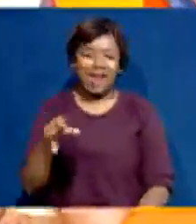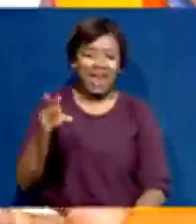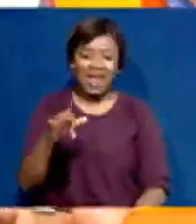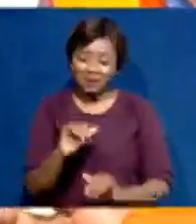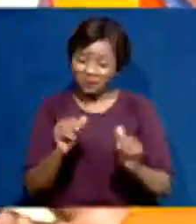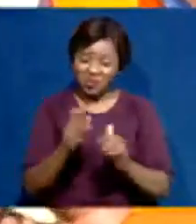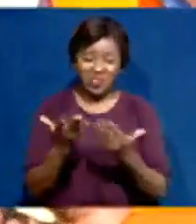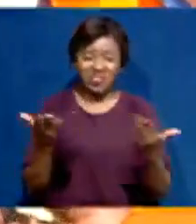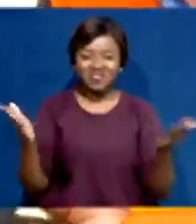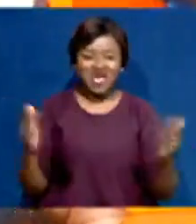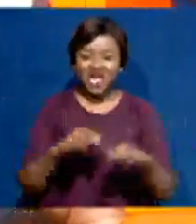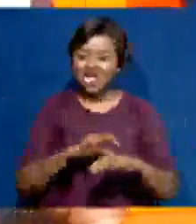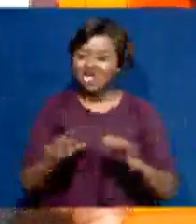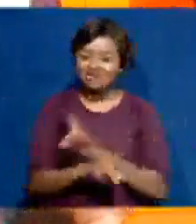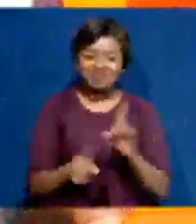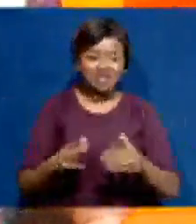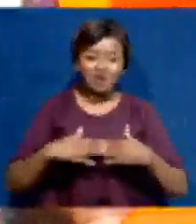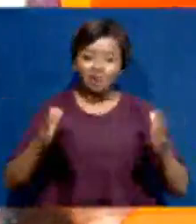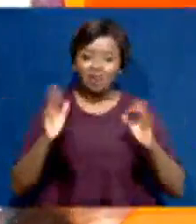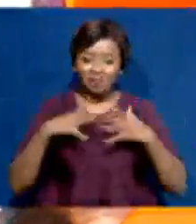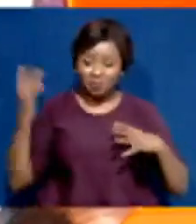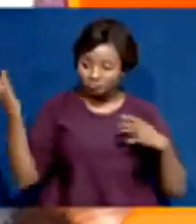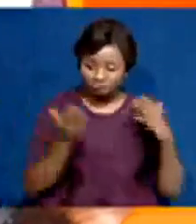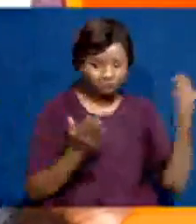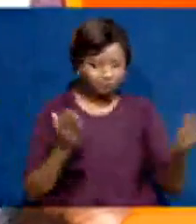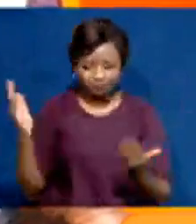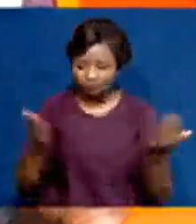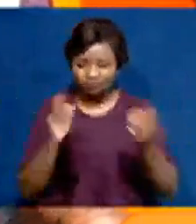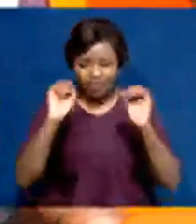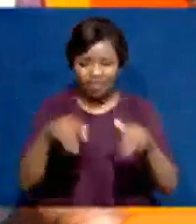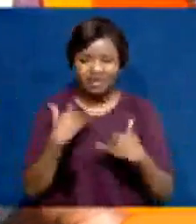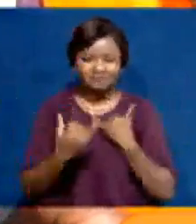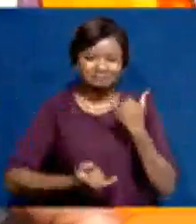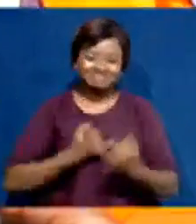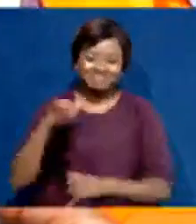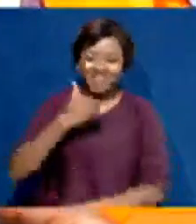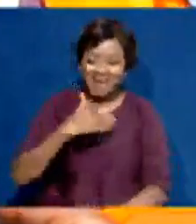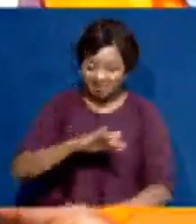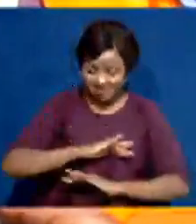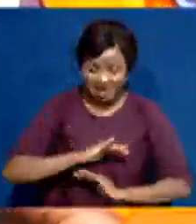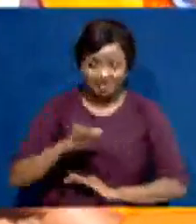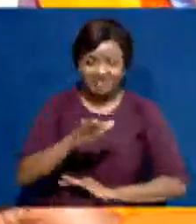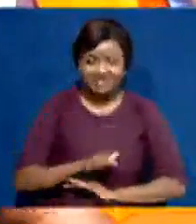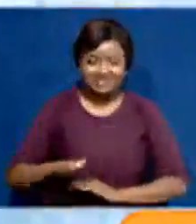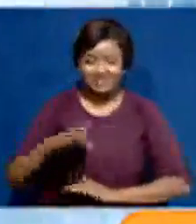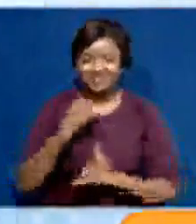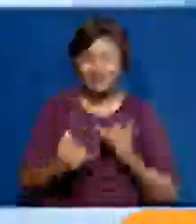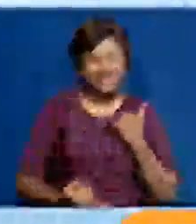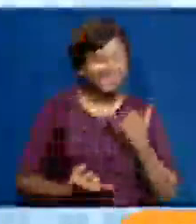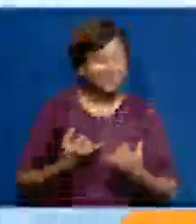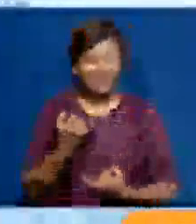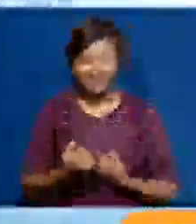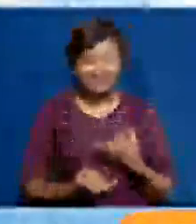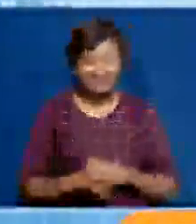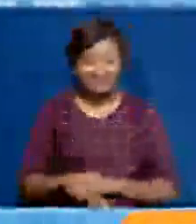Kila mahali ambapo kuwa occupied, ili tutengeneze room kwa watu ambao watakuja, kila mtu apate space ya kujiprundisha. The